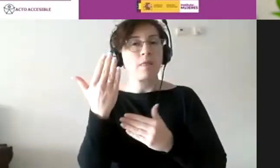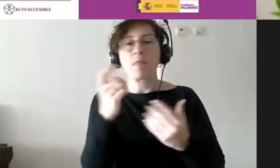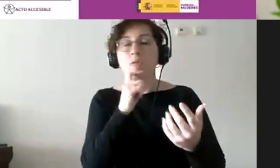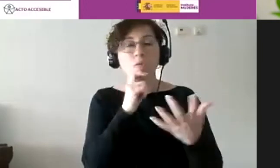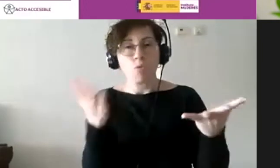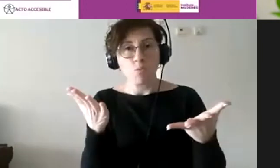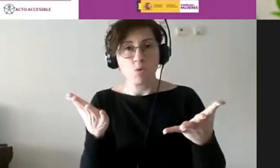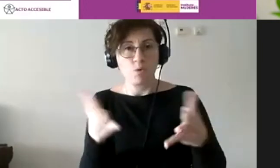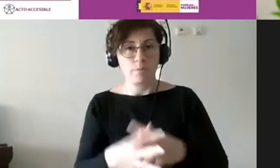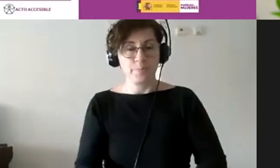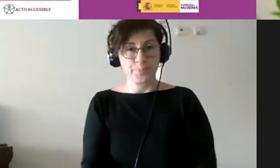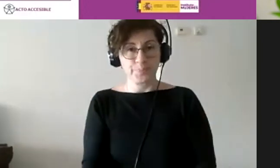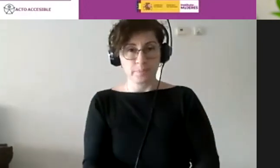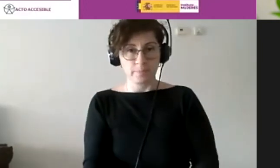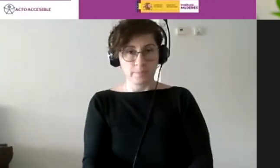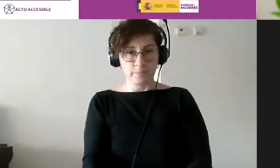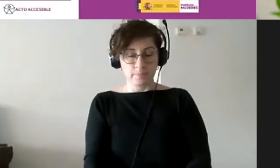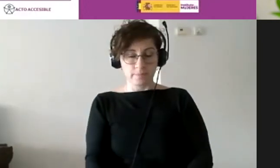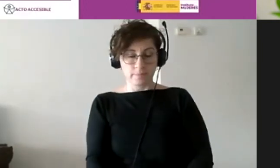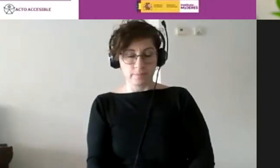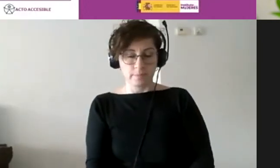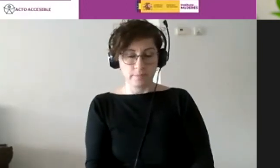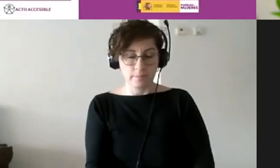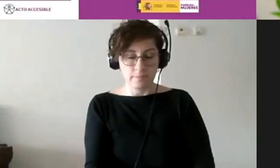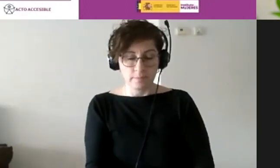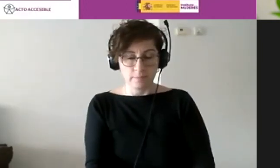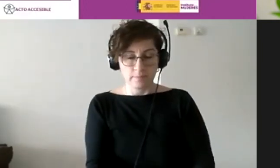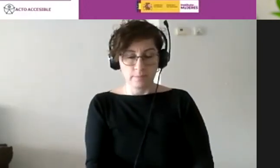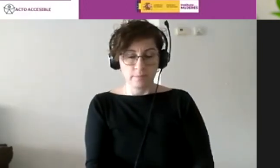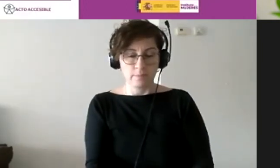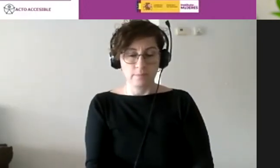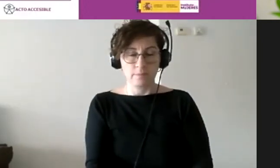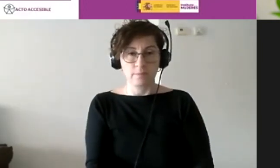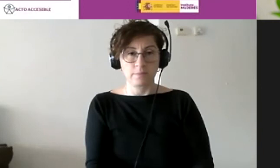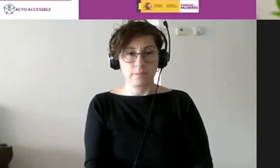з жінок з інвалідністю і як ви працюєте в цьому напрямку?